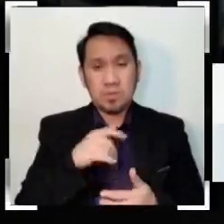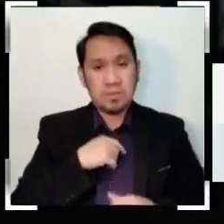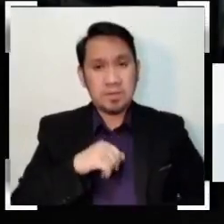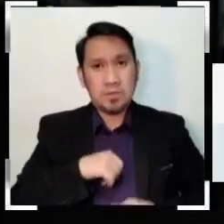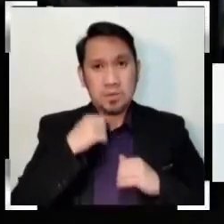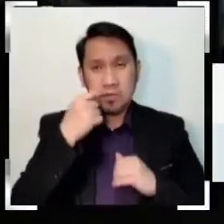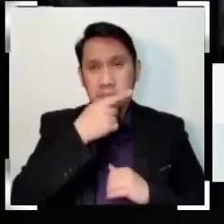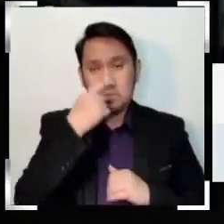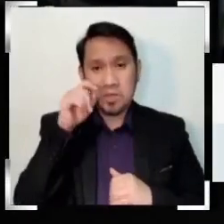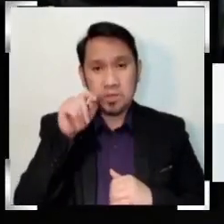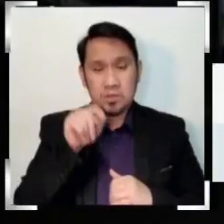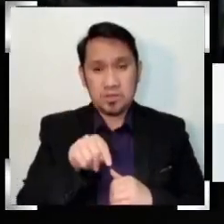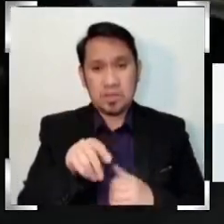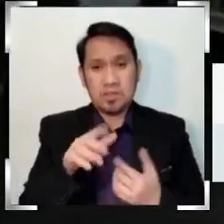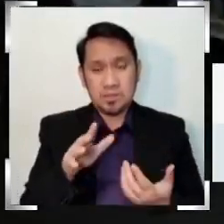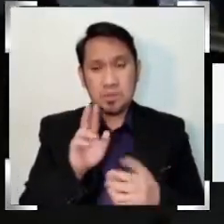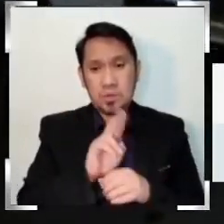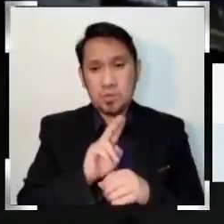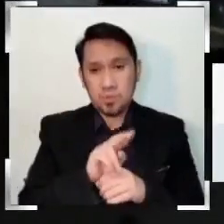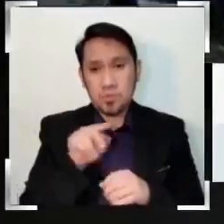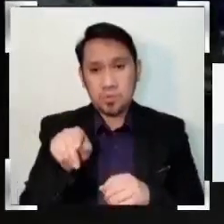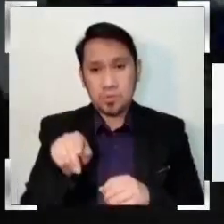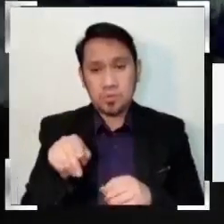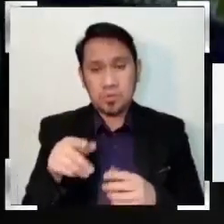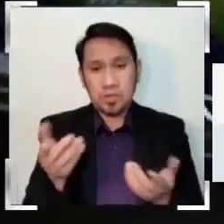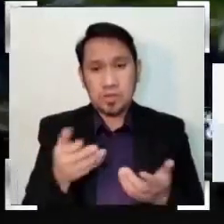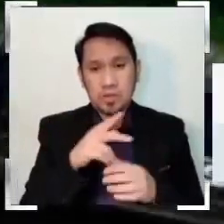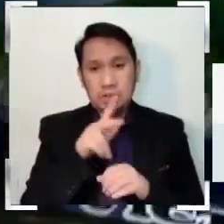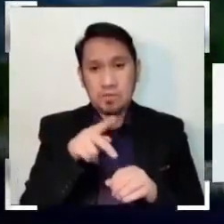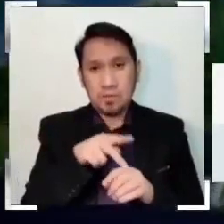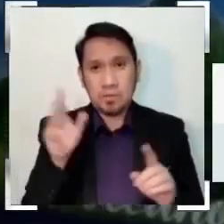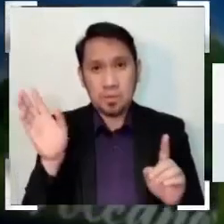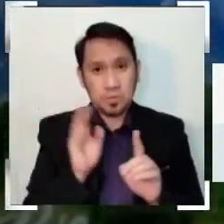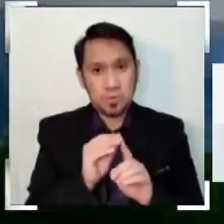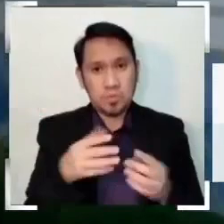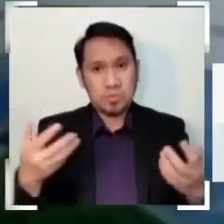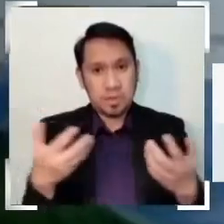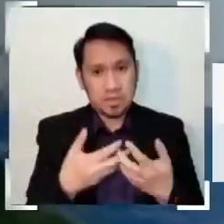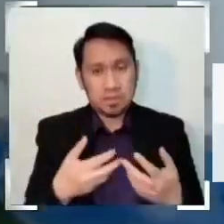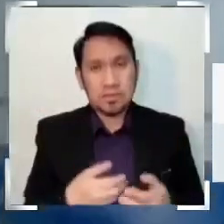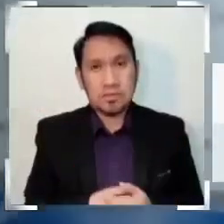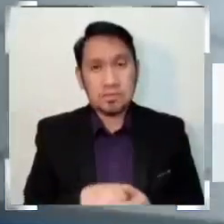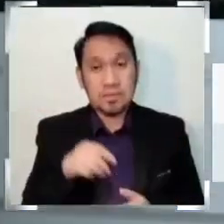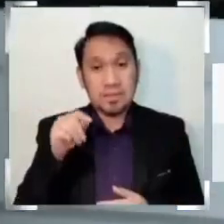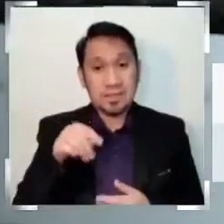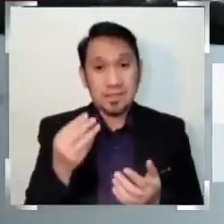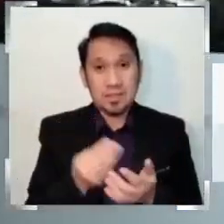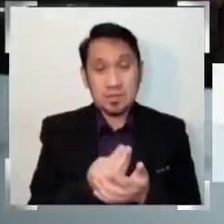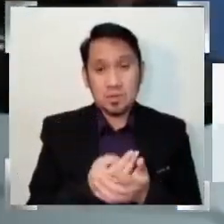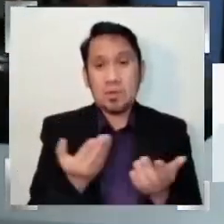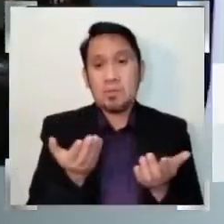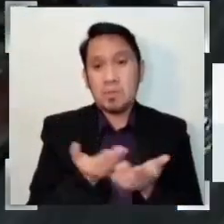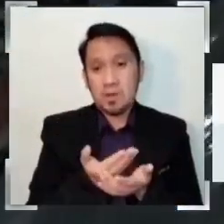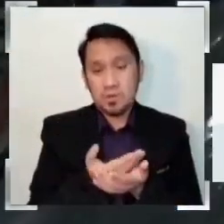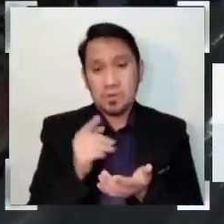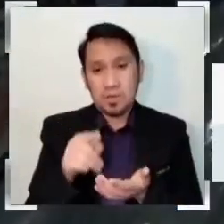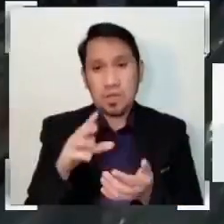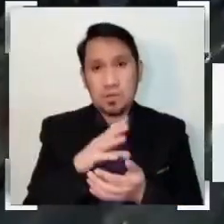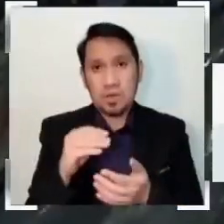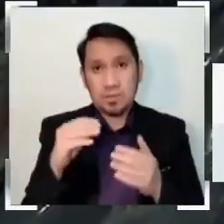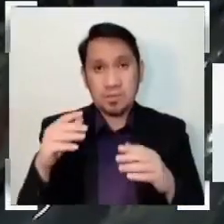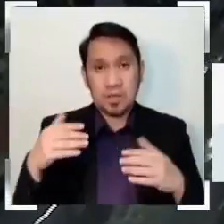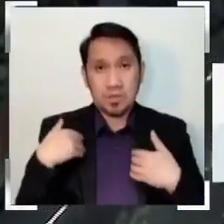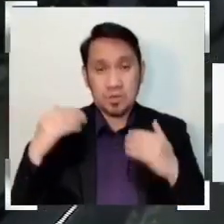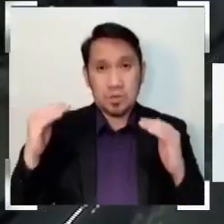pambansang sasakyan ng Pilipinas jeep. Sa modernized jeep na ito, iba na ang entrada at mas mataas ang headroom. Kasya